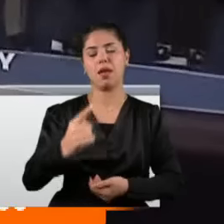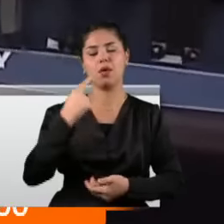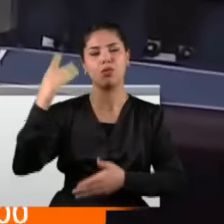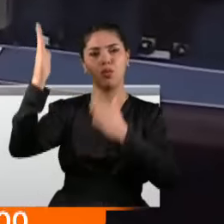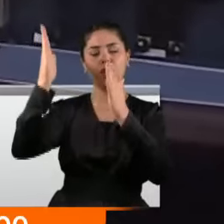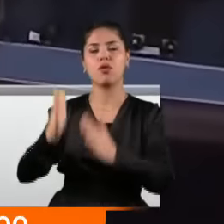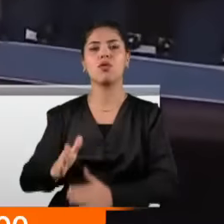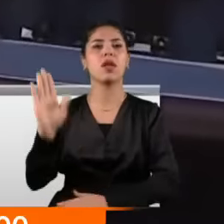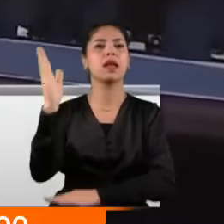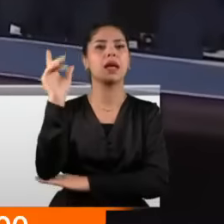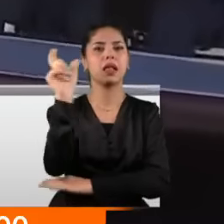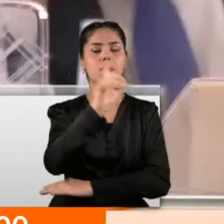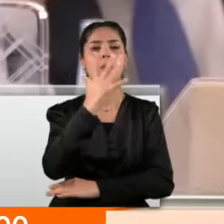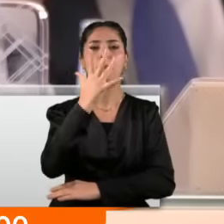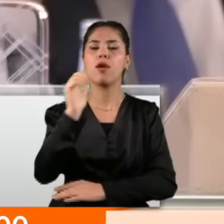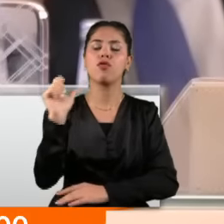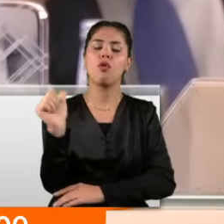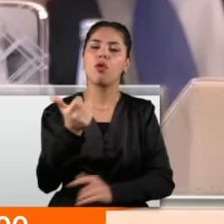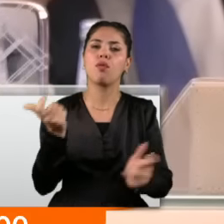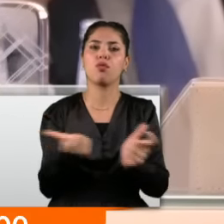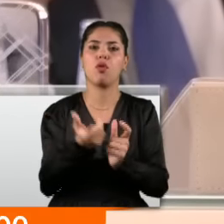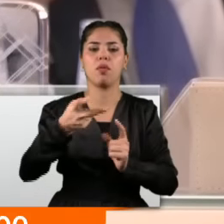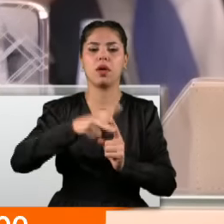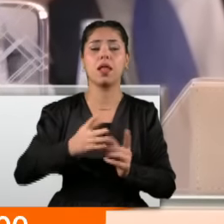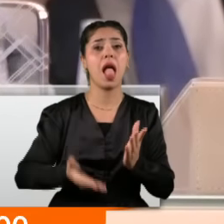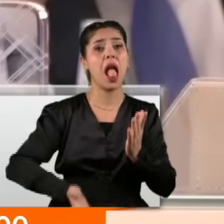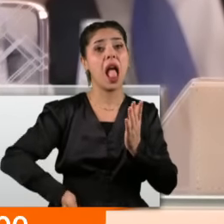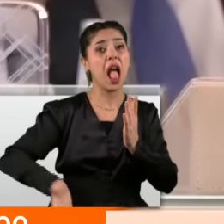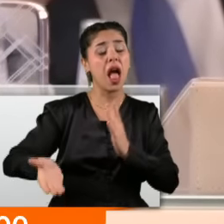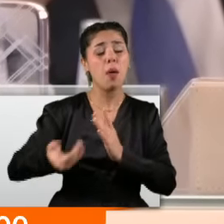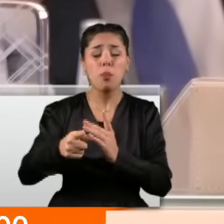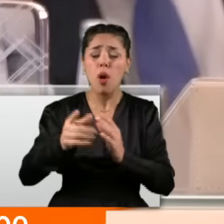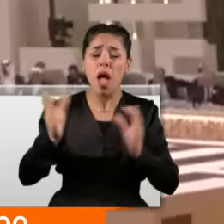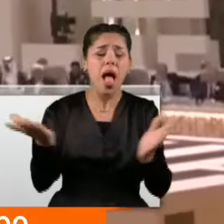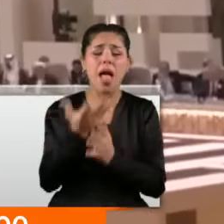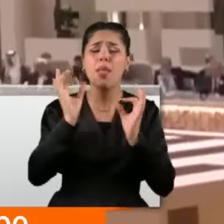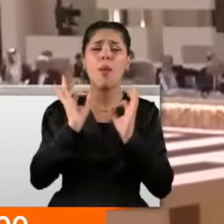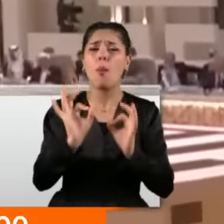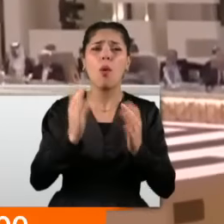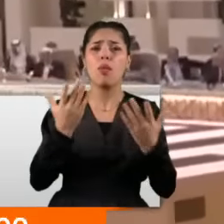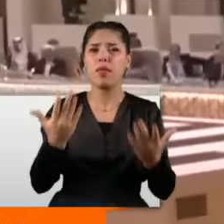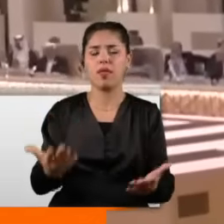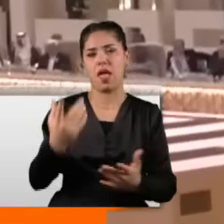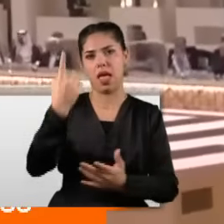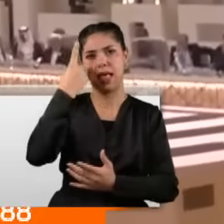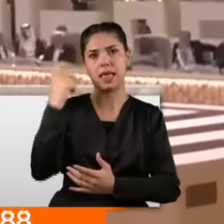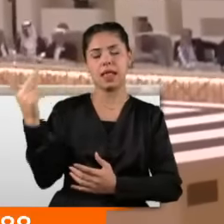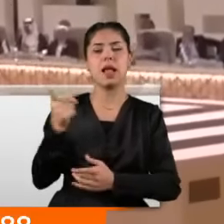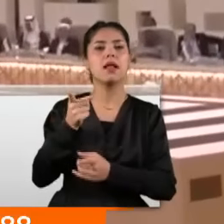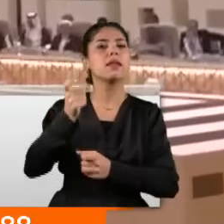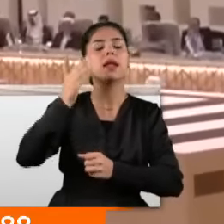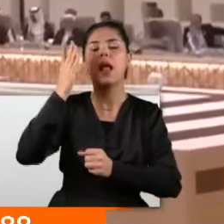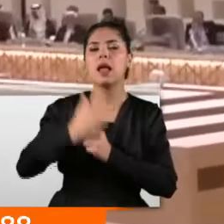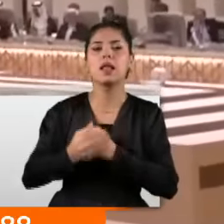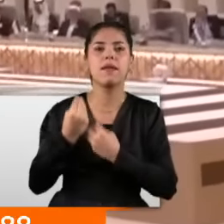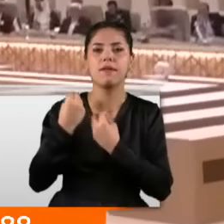ayında 5 kritik zirveye katıldı. Her şeyden önce İsrail'e silah ambargosu